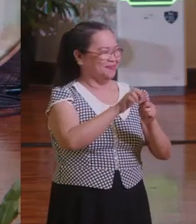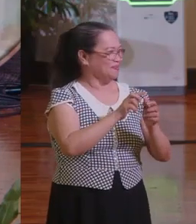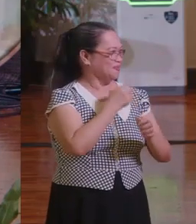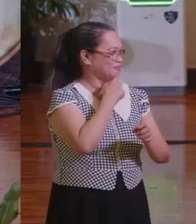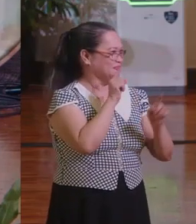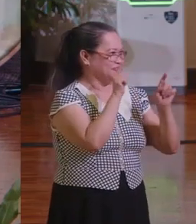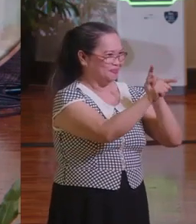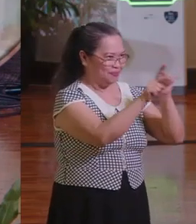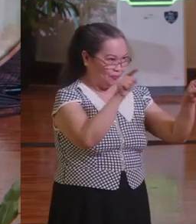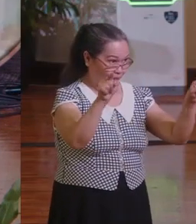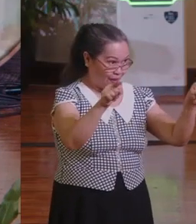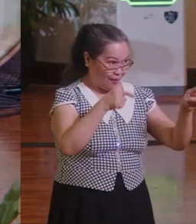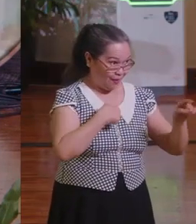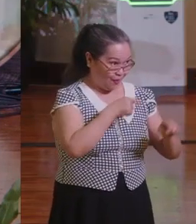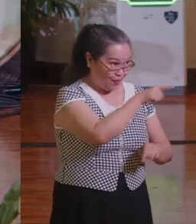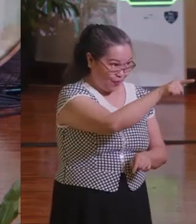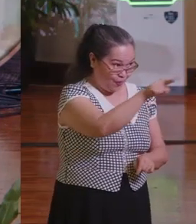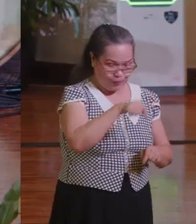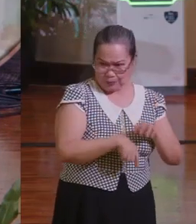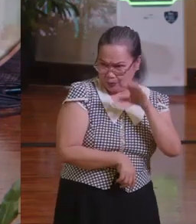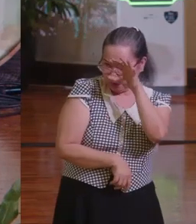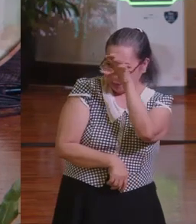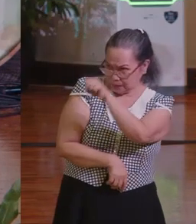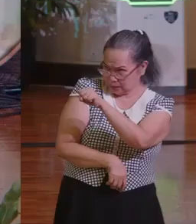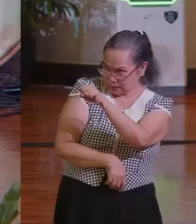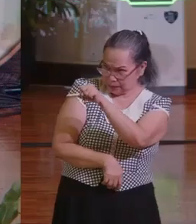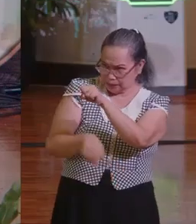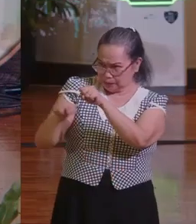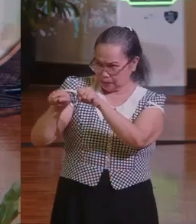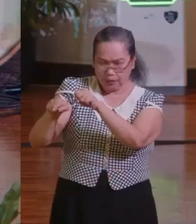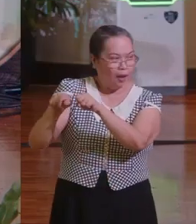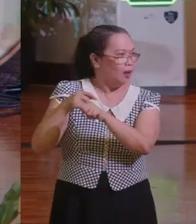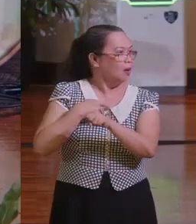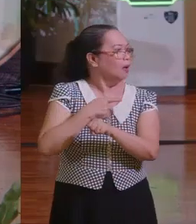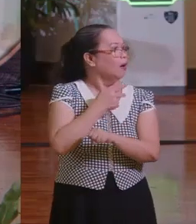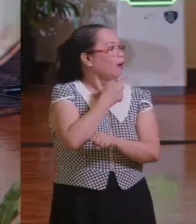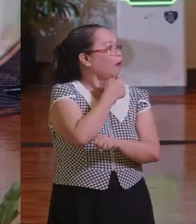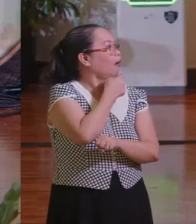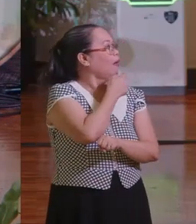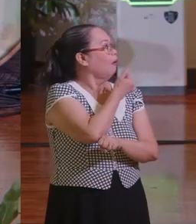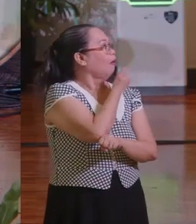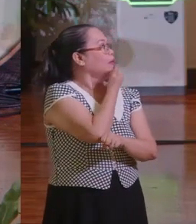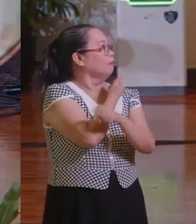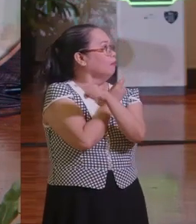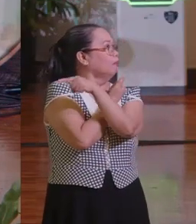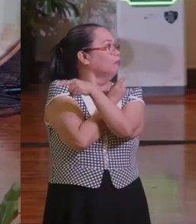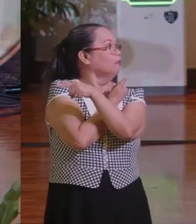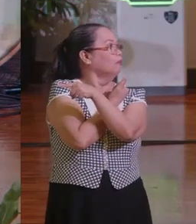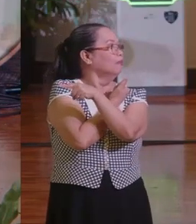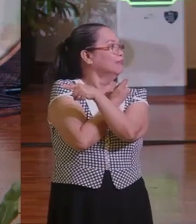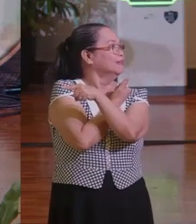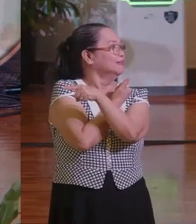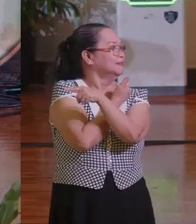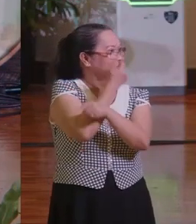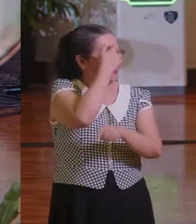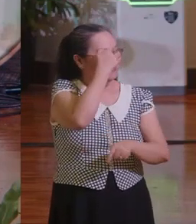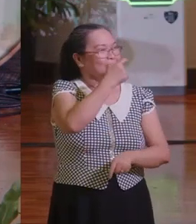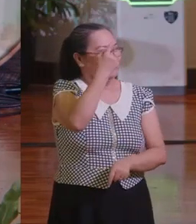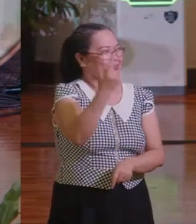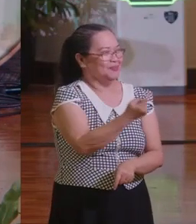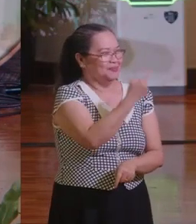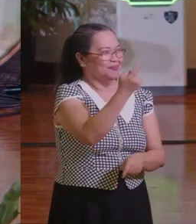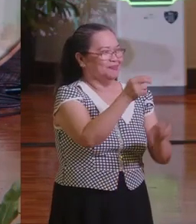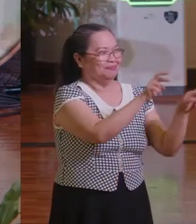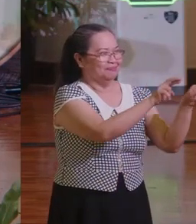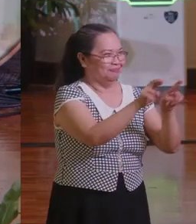tinutukoy. So mga kapatid, dapat naman lagi tayong spiritual. Bakit? Kasi dapat lagi tayong handa